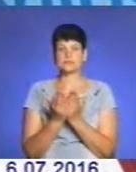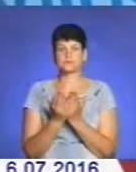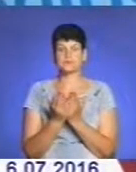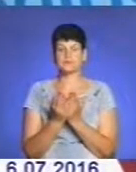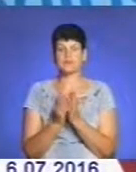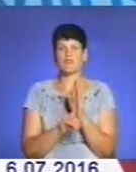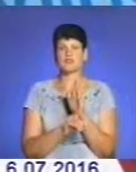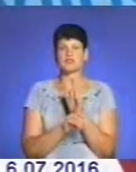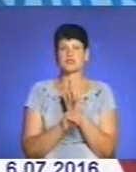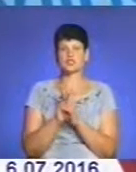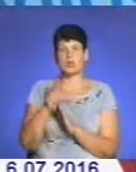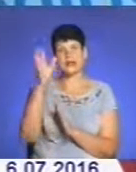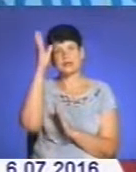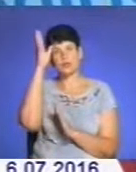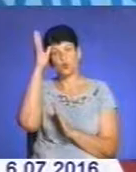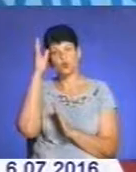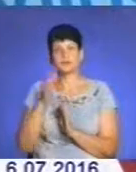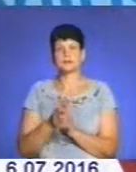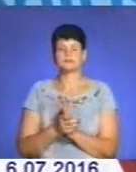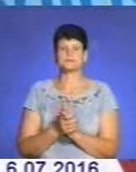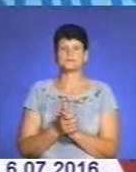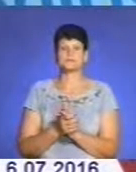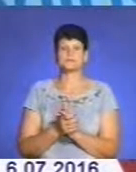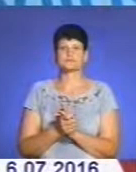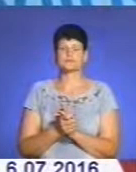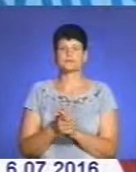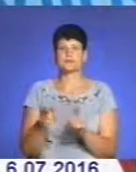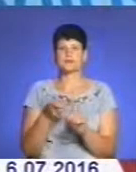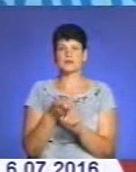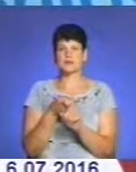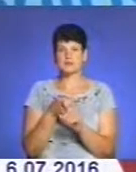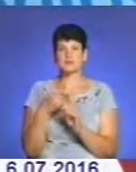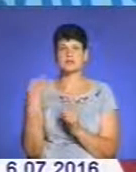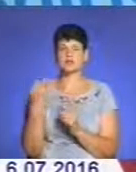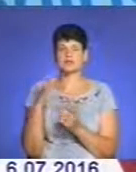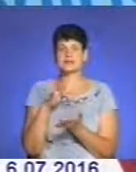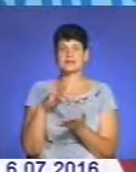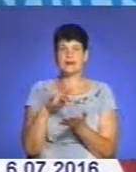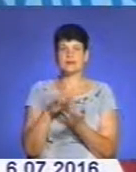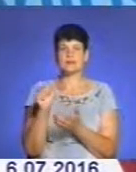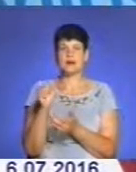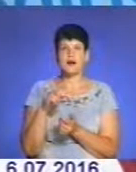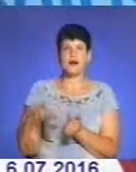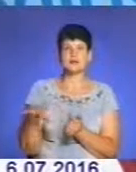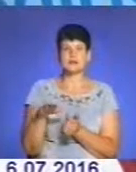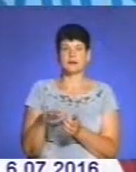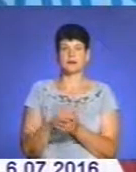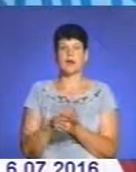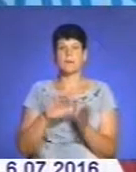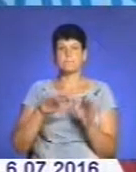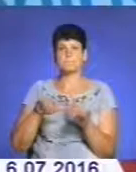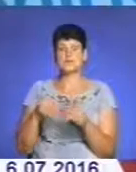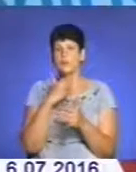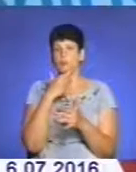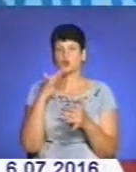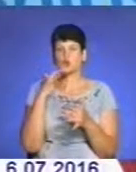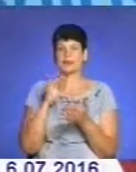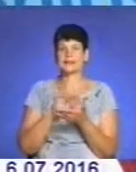вначале научные, связанные с историей Центральной Азии, потом много написал книг